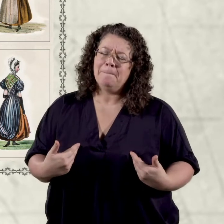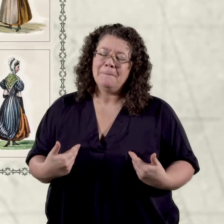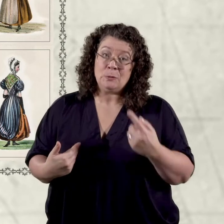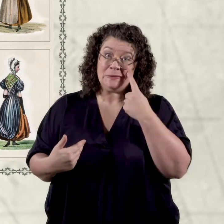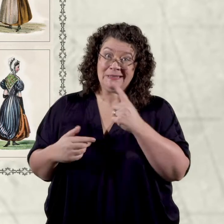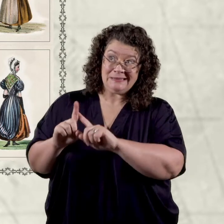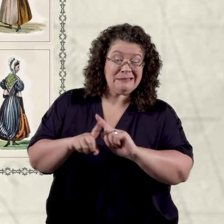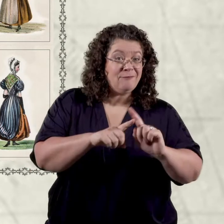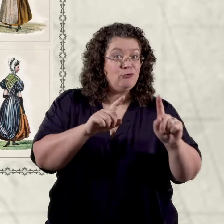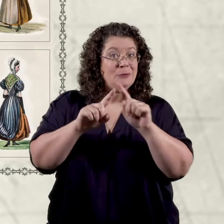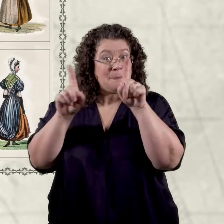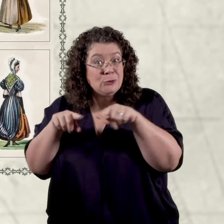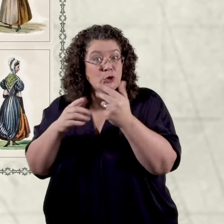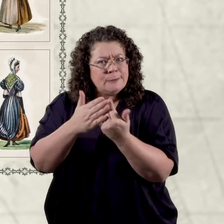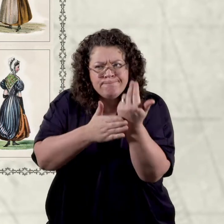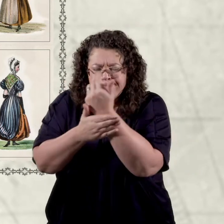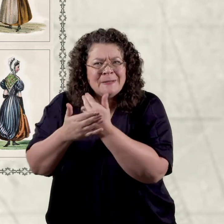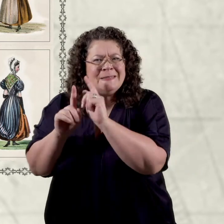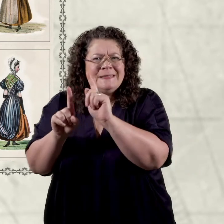lluniau yma oedd yn cyd-fynd.